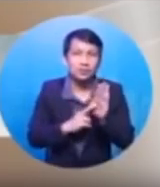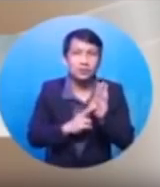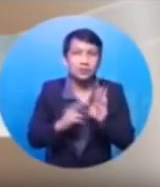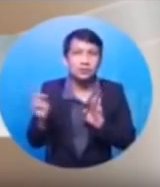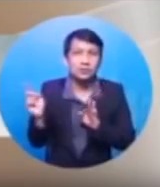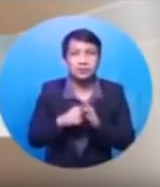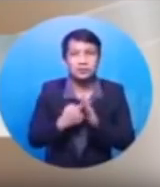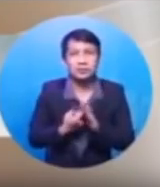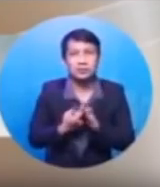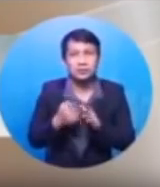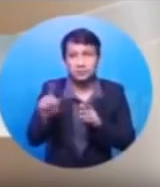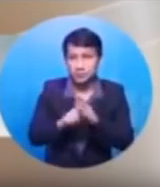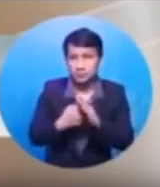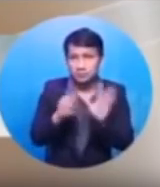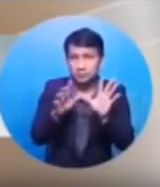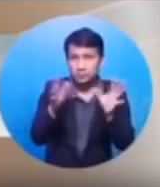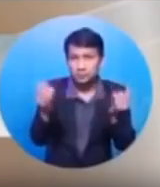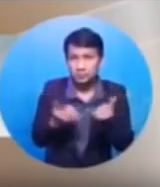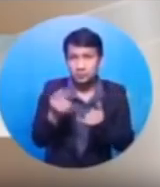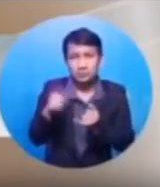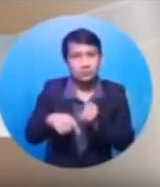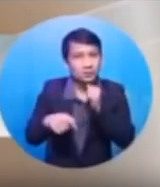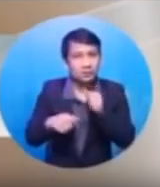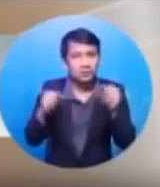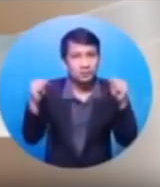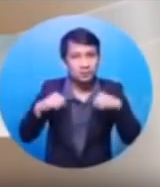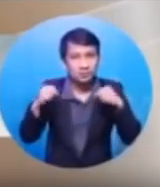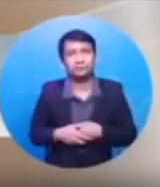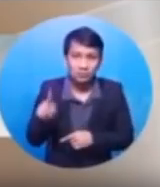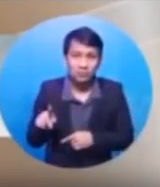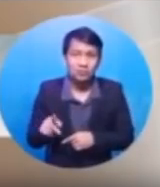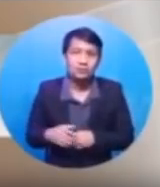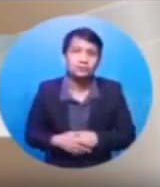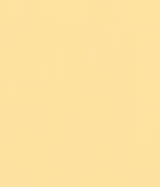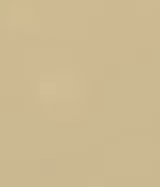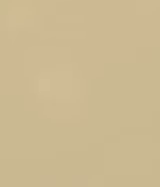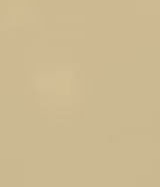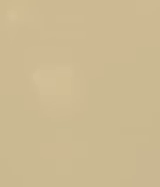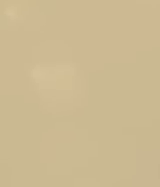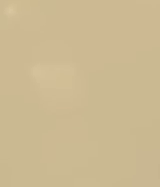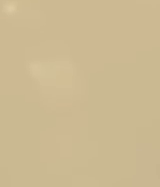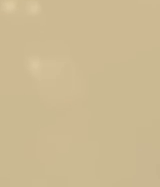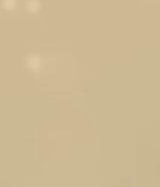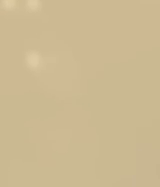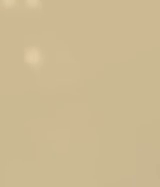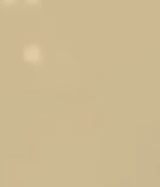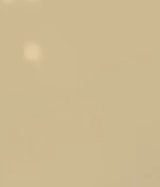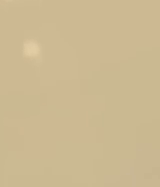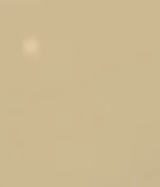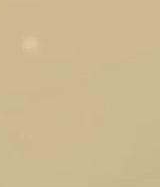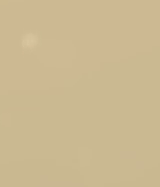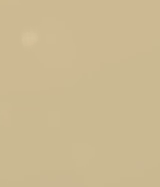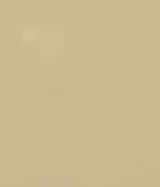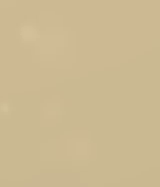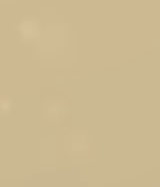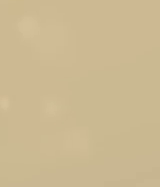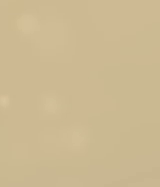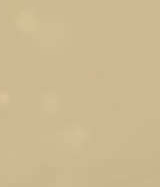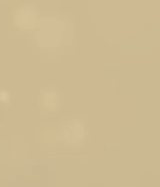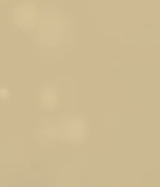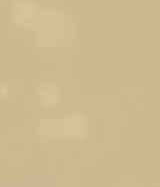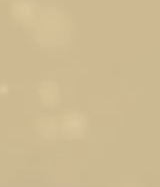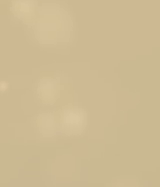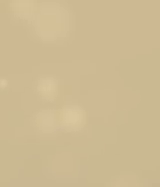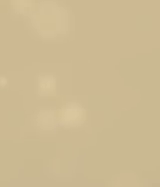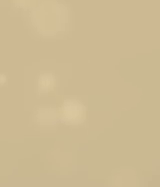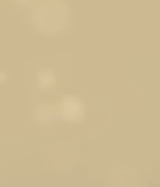na po. Umpisan po natin sa barangay. Pag hindi nagkasundo sa barangay, din ikukorte natin. Okay po, Sir. Magandang araw po, Sir Rafi. Gusto ko pong magpasalamat